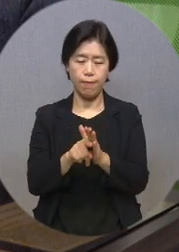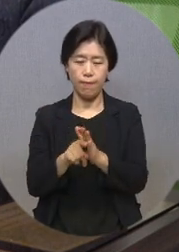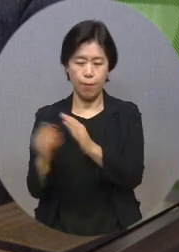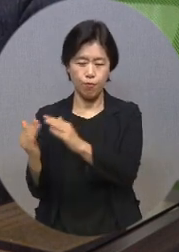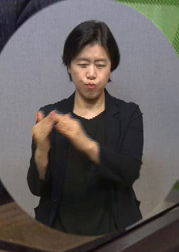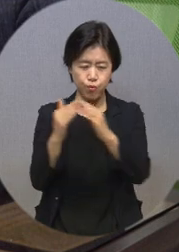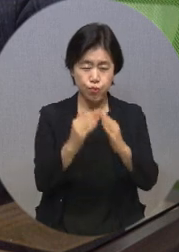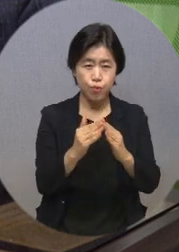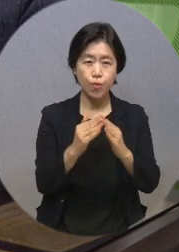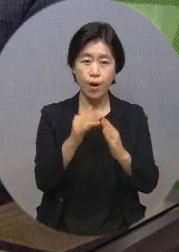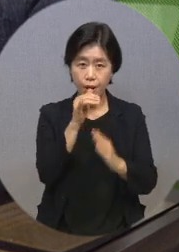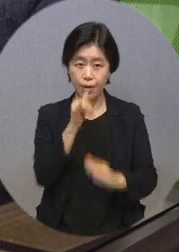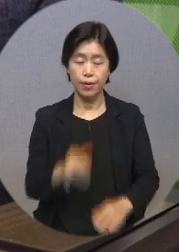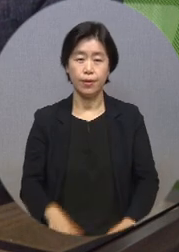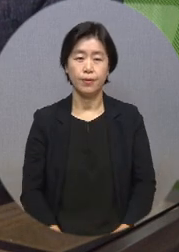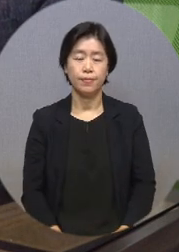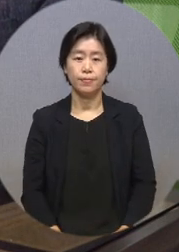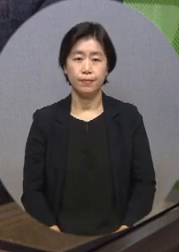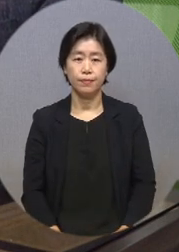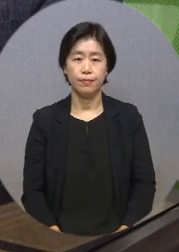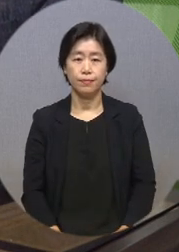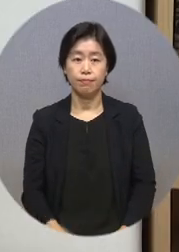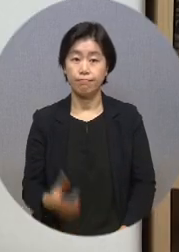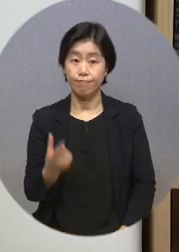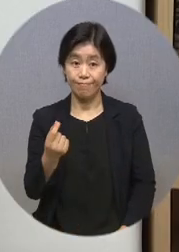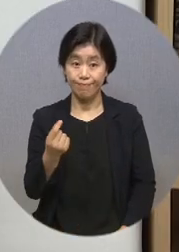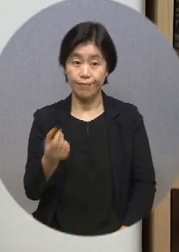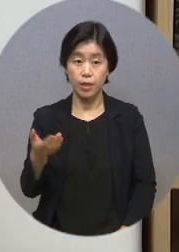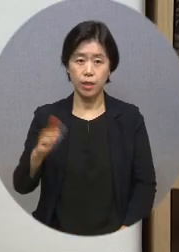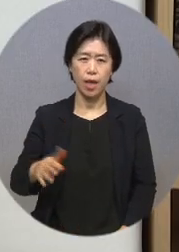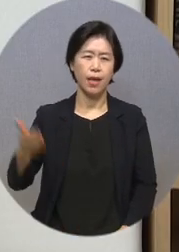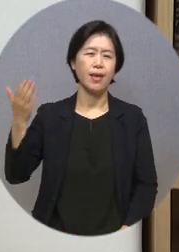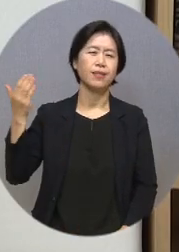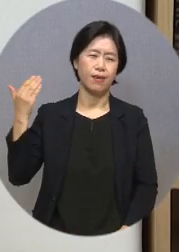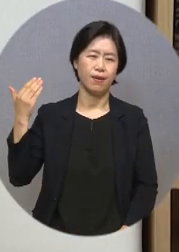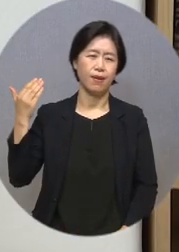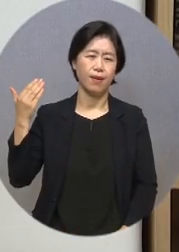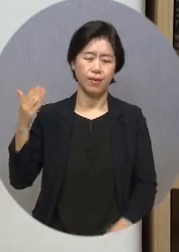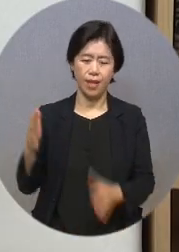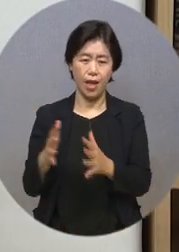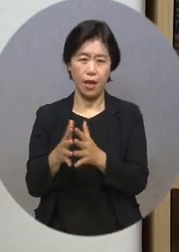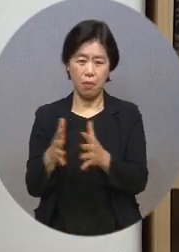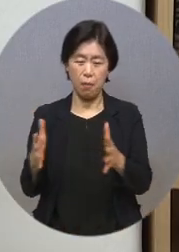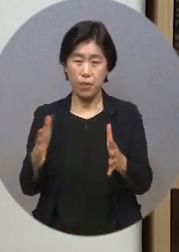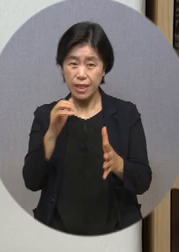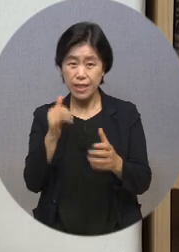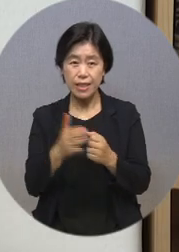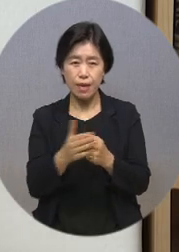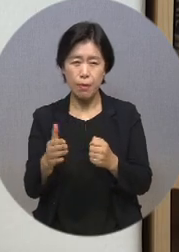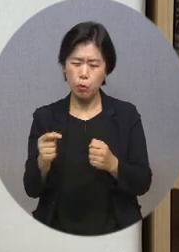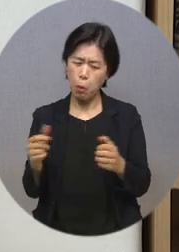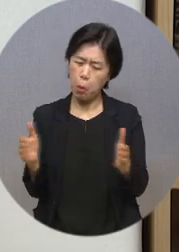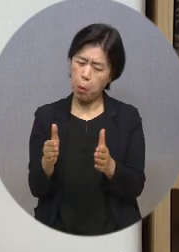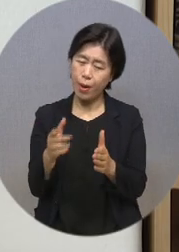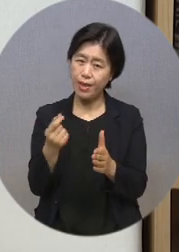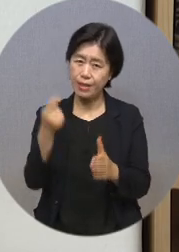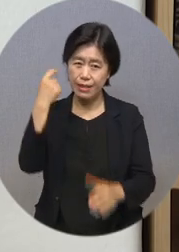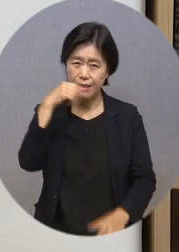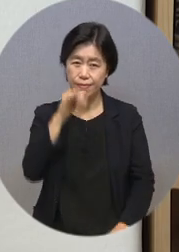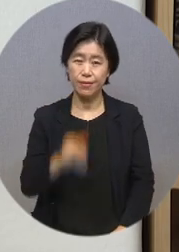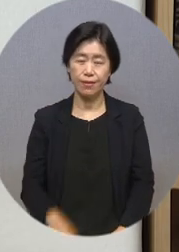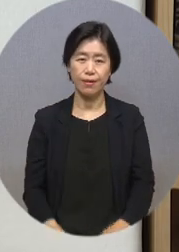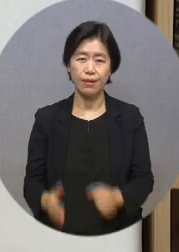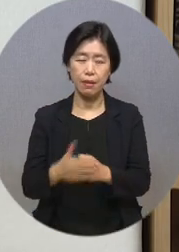검토를 하고 있기도 합니다. 네, 그도 그지만 예전 건물이라 그런지 굉장히 비좁은 느낌이에요. 그래서 좀 사무실을